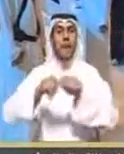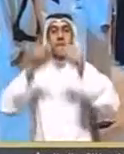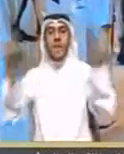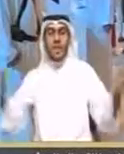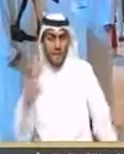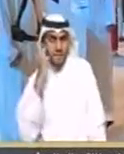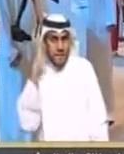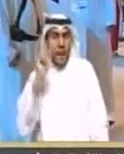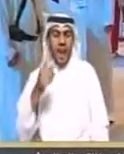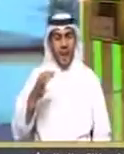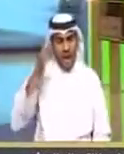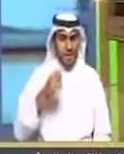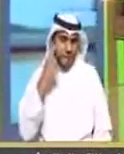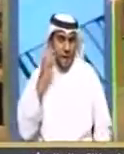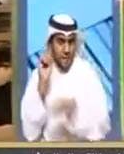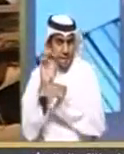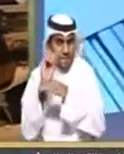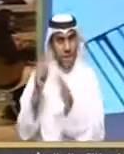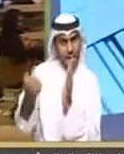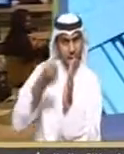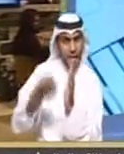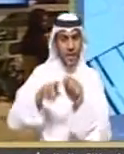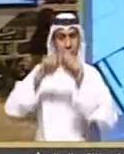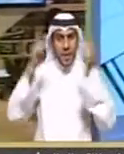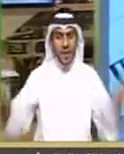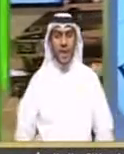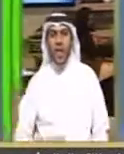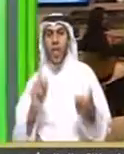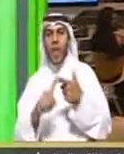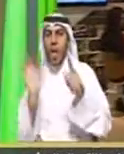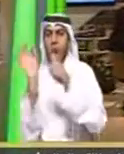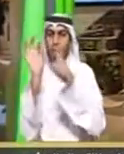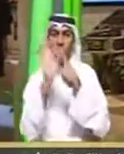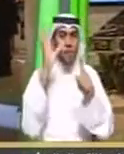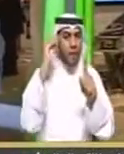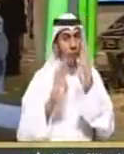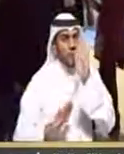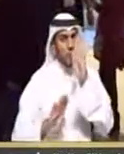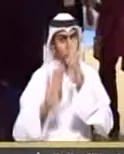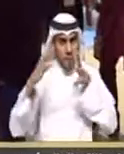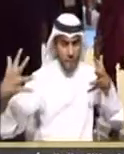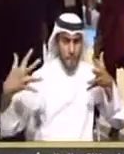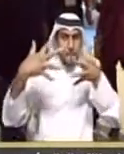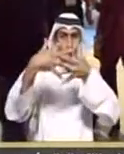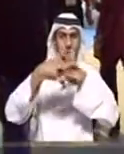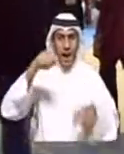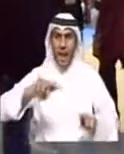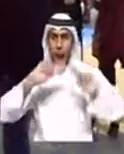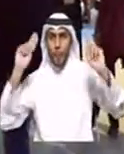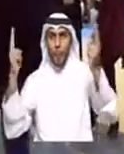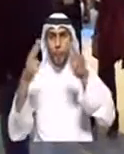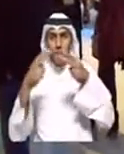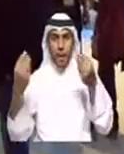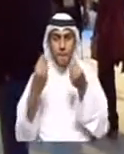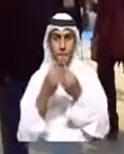المتحدة عنوانها أنماط التغطية الإعلامية لخدمة أهداف التنمية المستدامة. المنتدى يسعى إلى